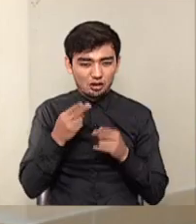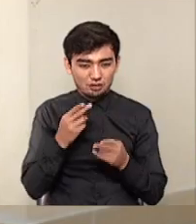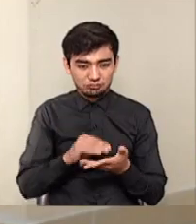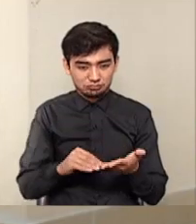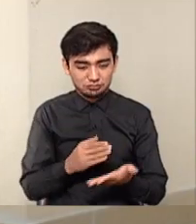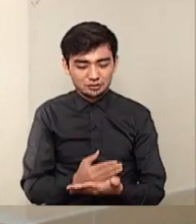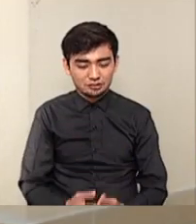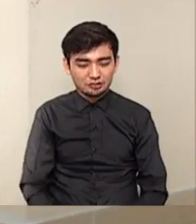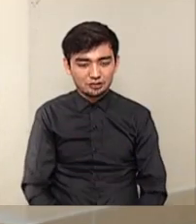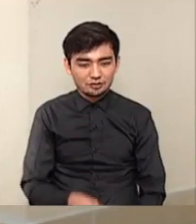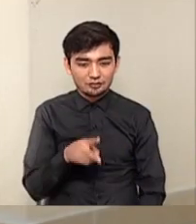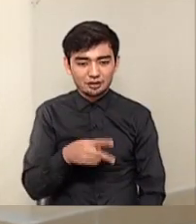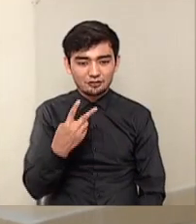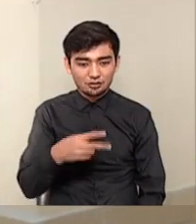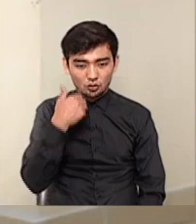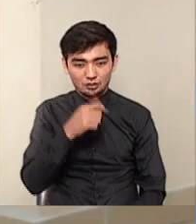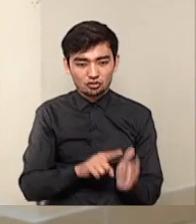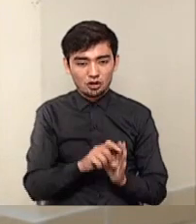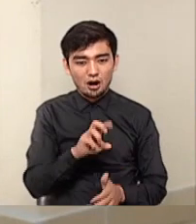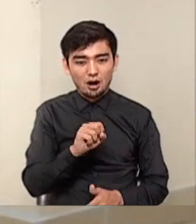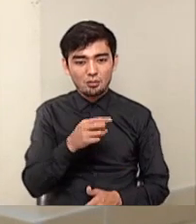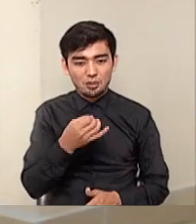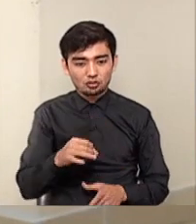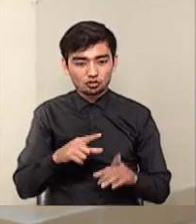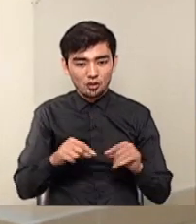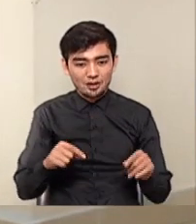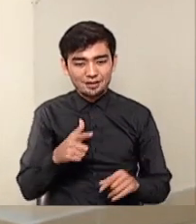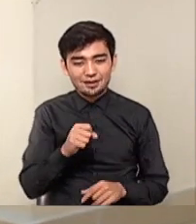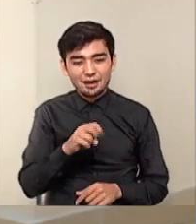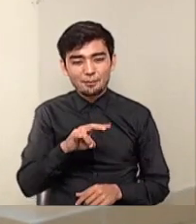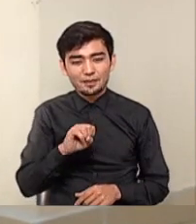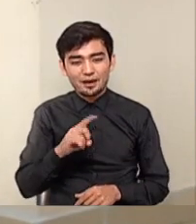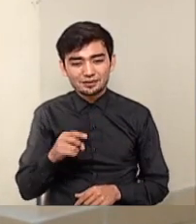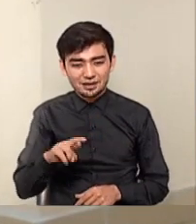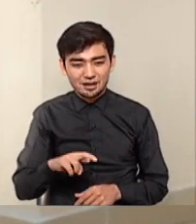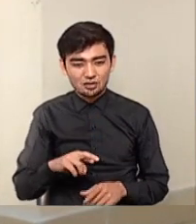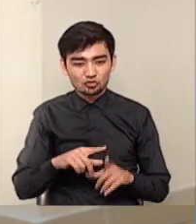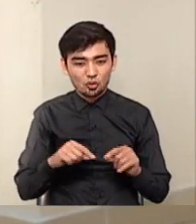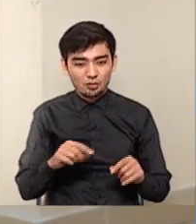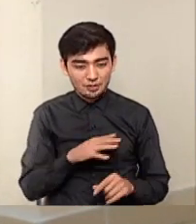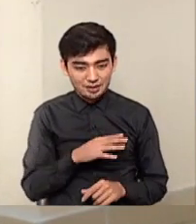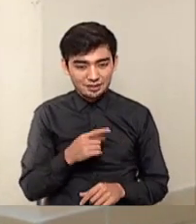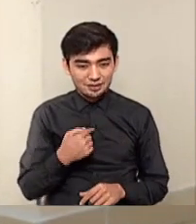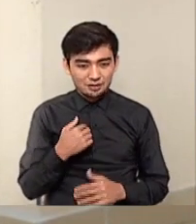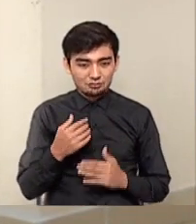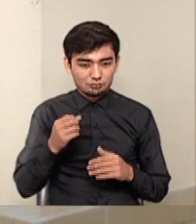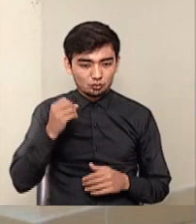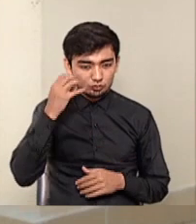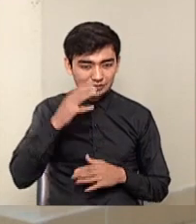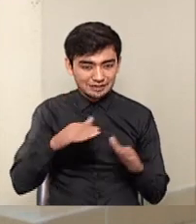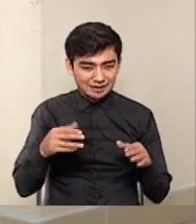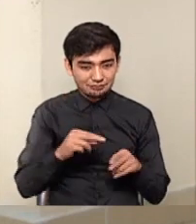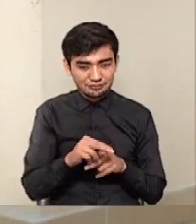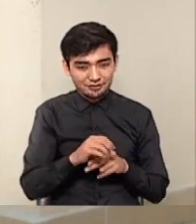дейді. 2020 жылдан бастап Абай атындағы мамандандырылған гимназия мектебі болдық. Яғни біз дарынды балаларға арналған